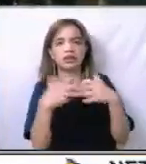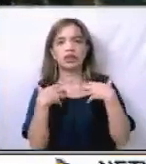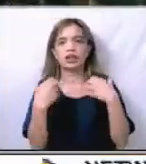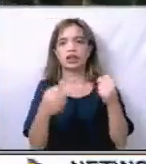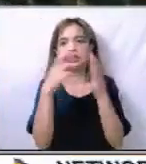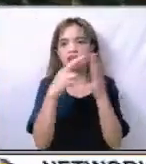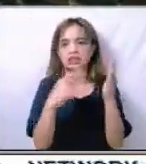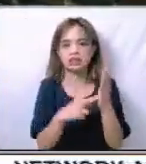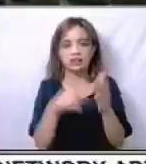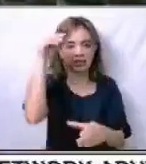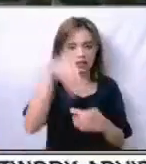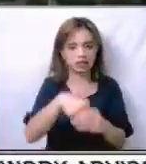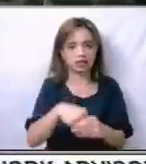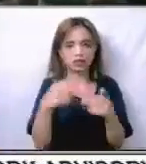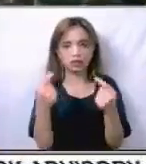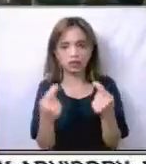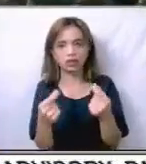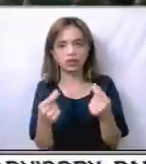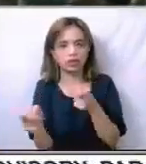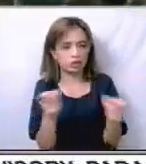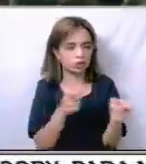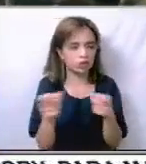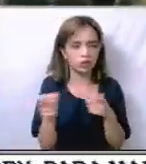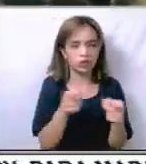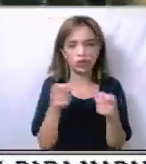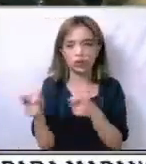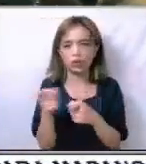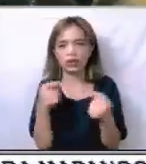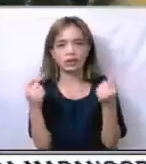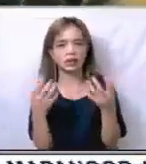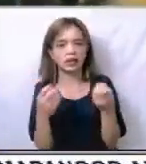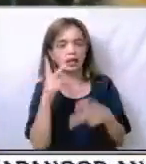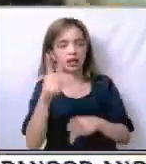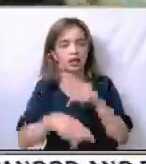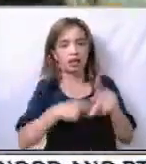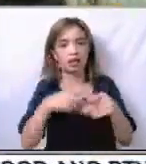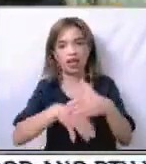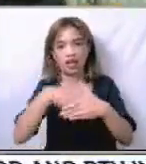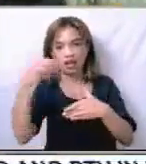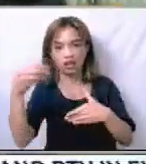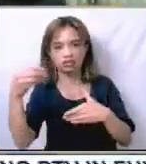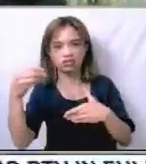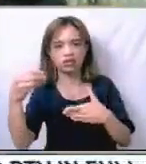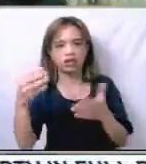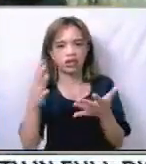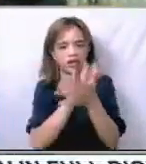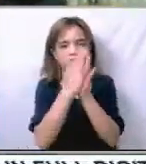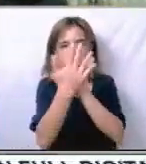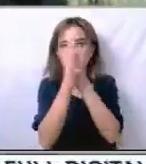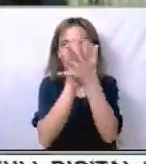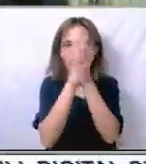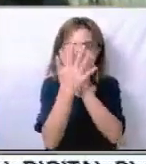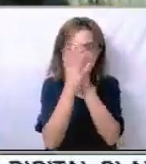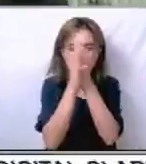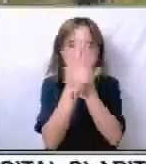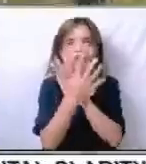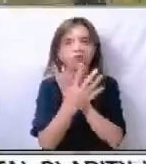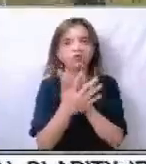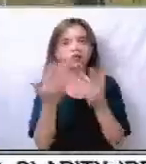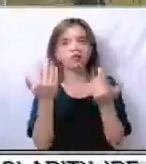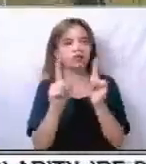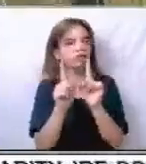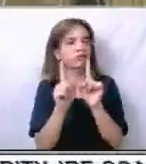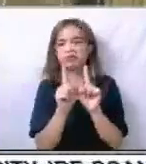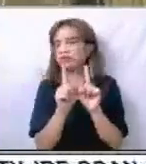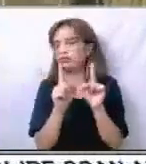loob, pinagsisikapang kontrolin ang dami ng tao, sa labas, dikit-dikit at Dayan, wala ng